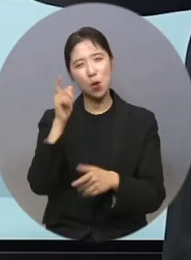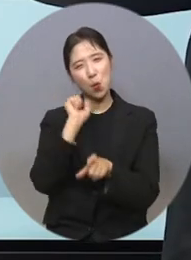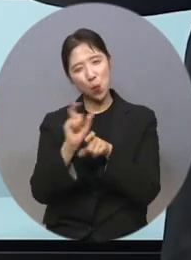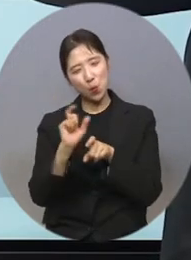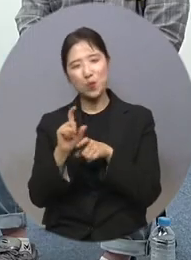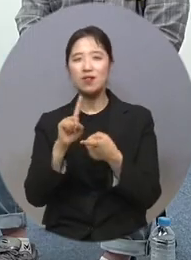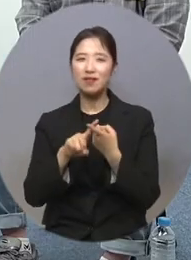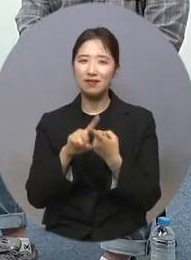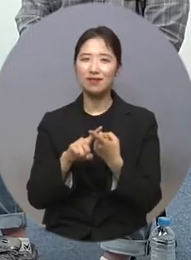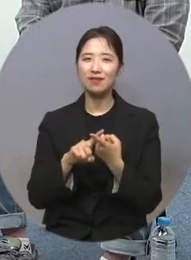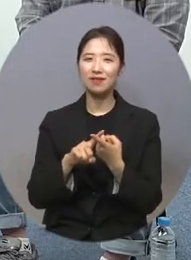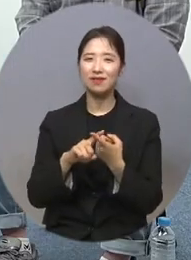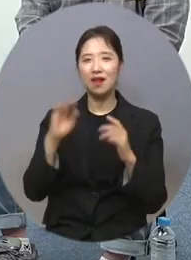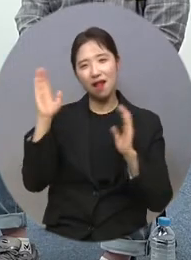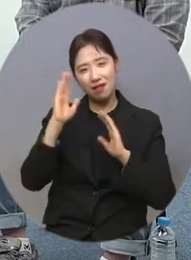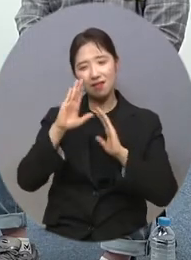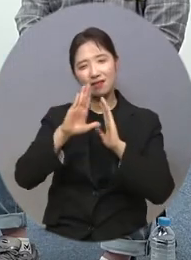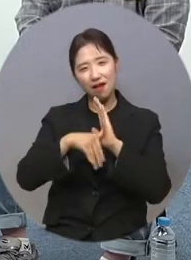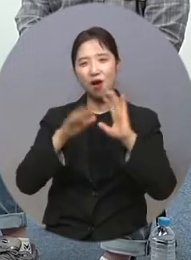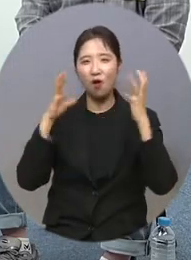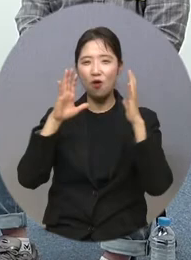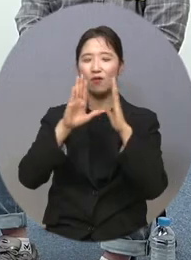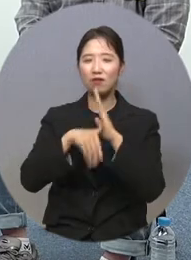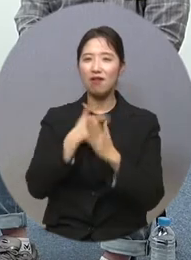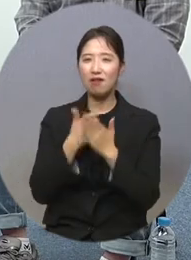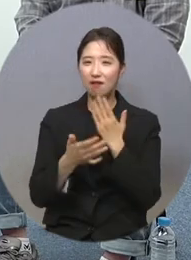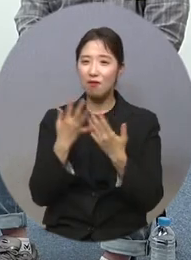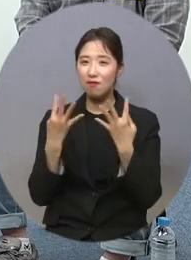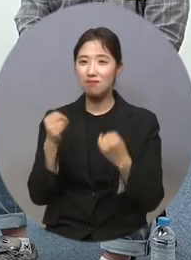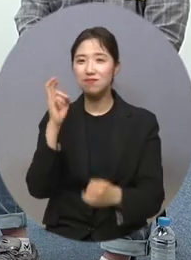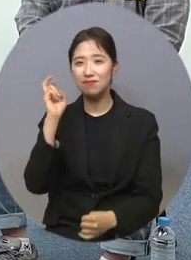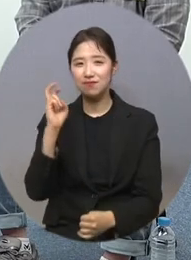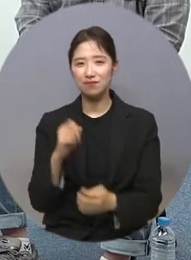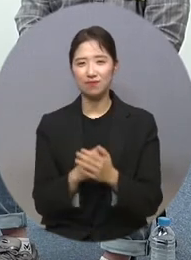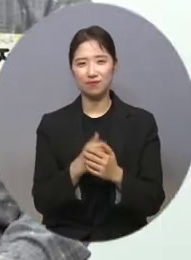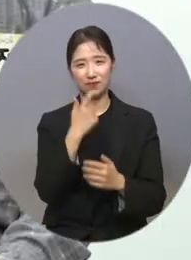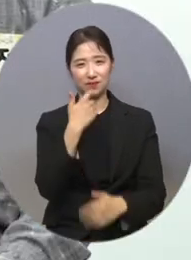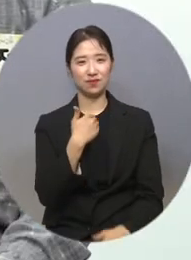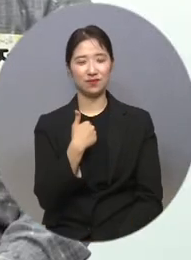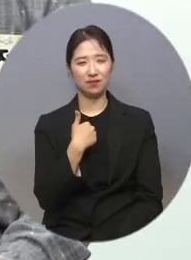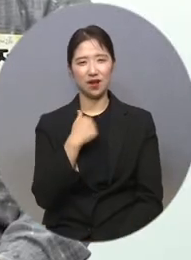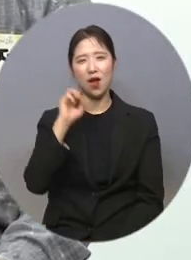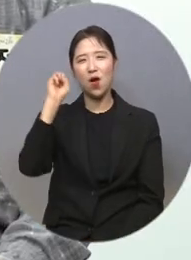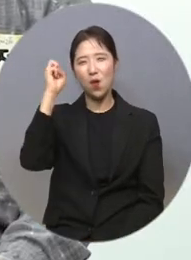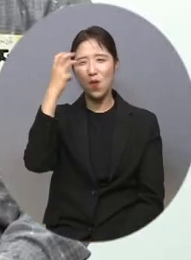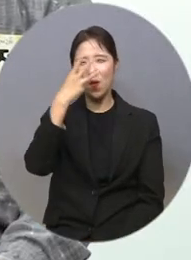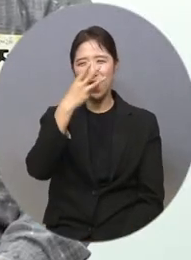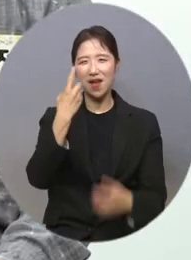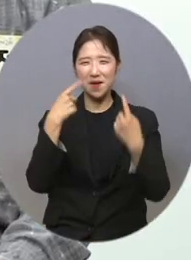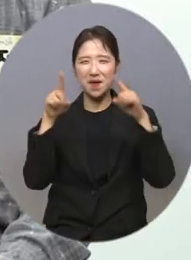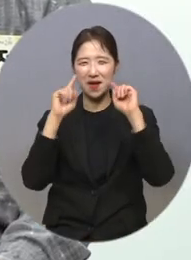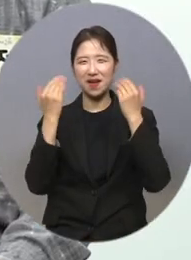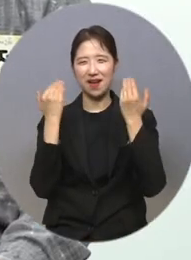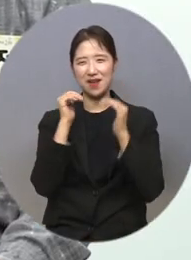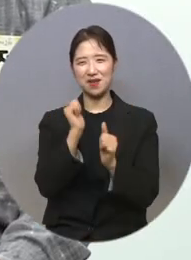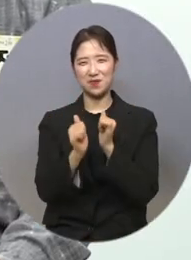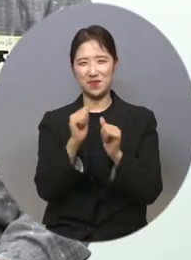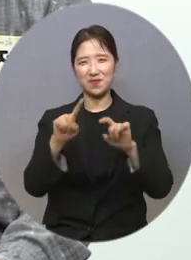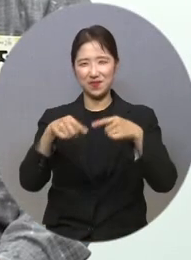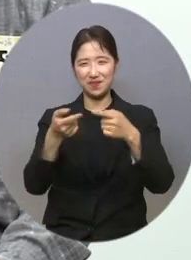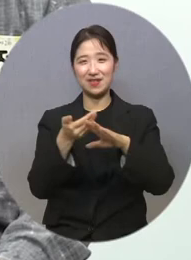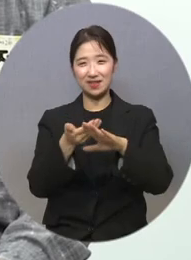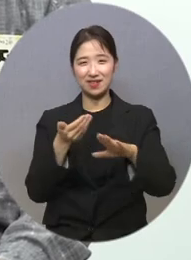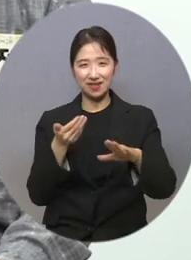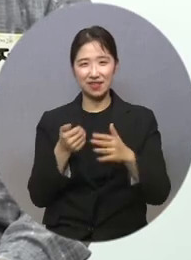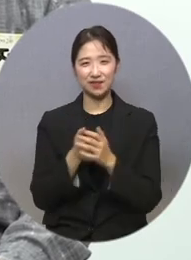나누고 있는데 학창 시절 아니면 그 어릴 때 그런 경험들 많으셨을 것 같아요. 저 같은 경우는 이제 고3 이제 입시를 앞두고 네. 이제 수험생이었죠. 그때